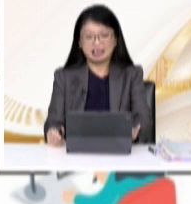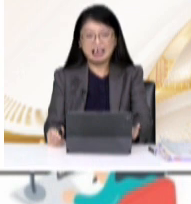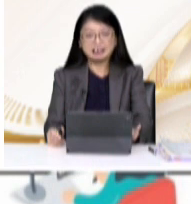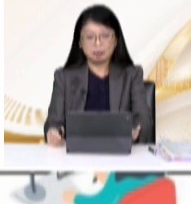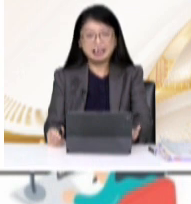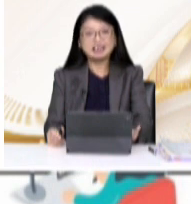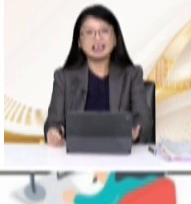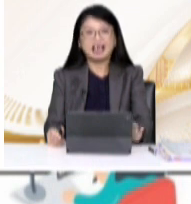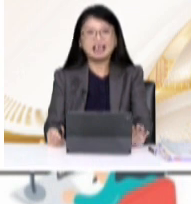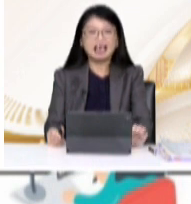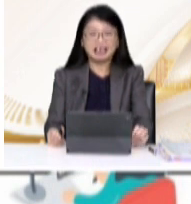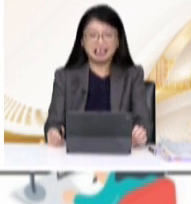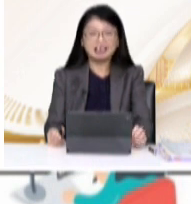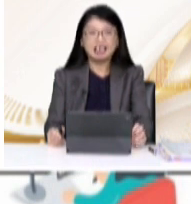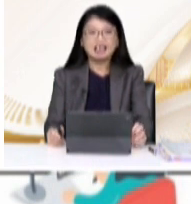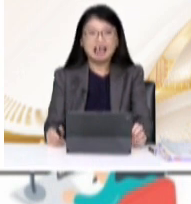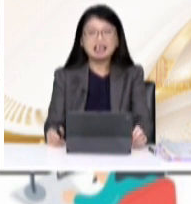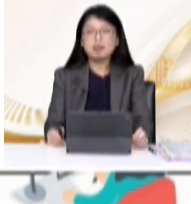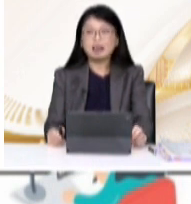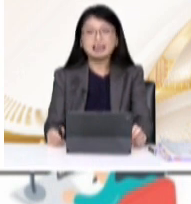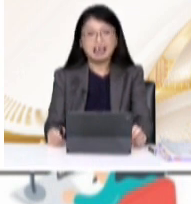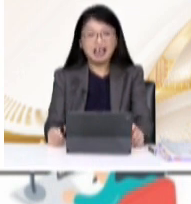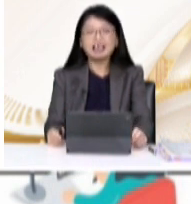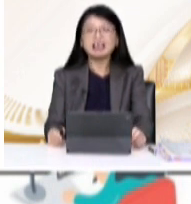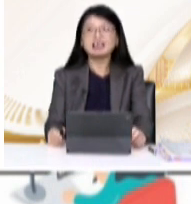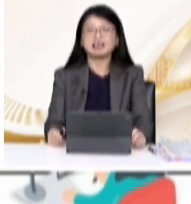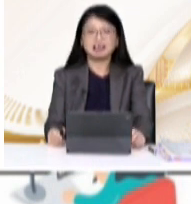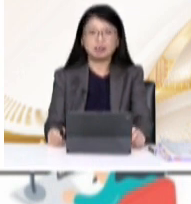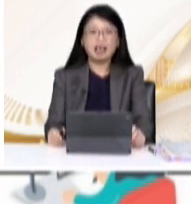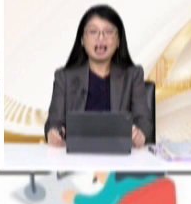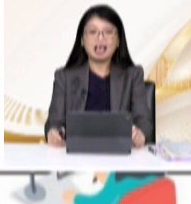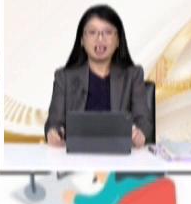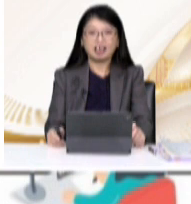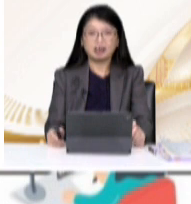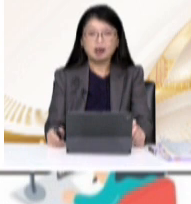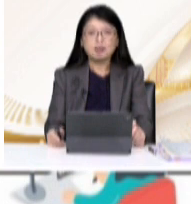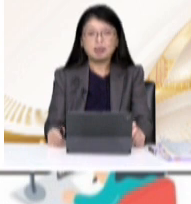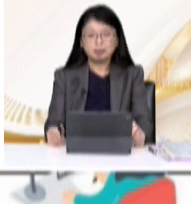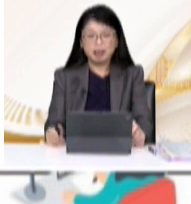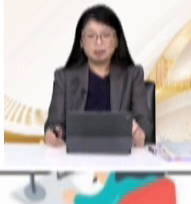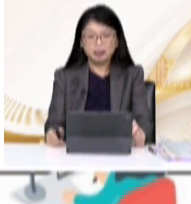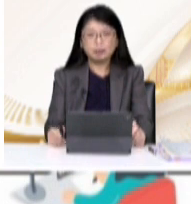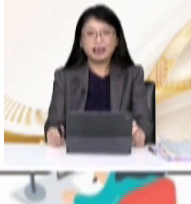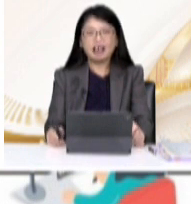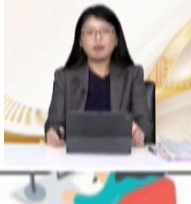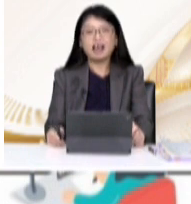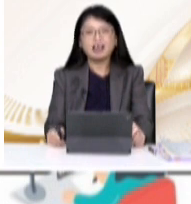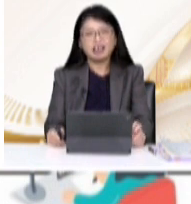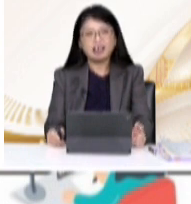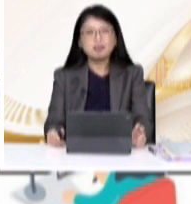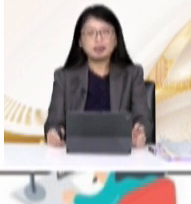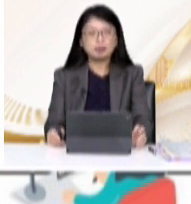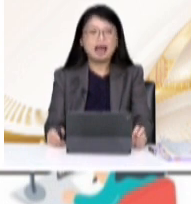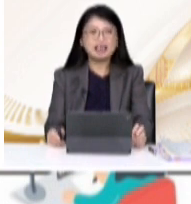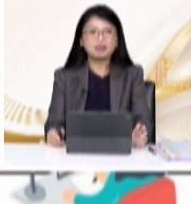ค่ะน่าจะมีเรื่องเสร็จให้หลายๆท่านได้นำไปใช้อ้างอิงหรือว่าไปดูนะคะว่าเ